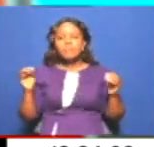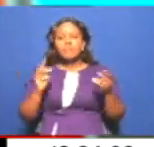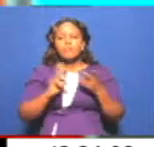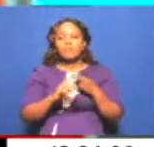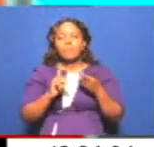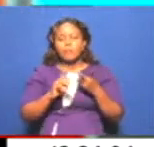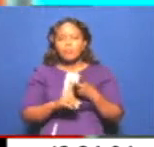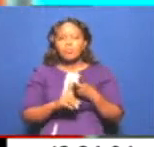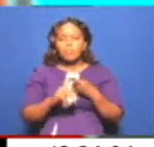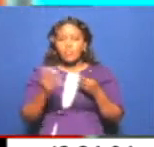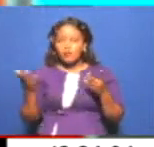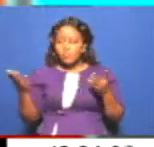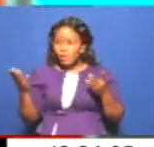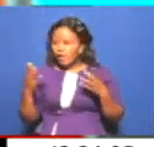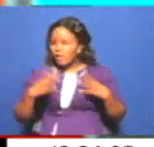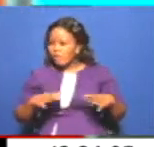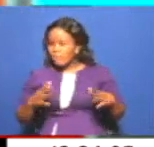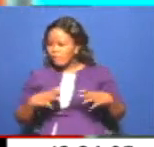kama wananchi ili